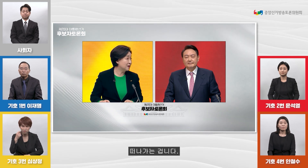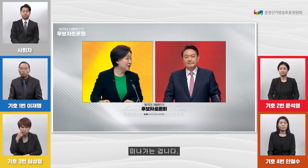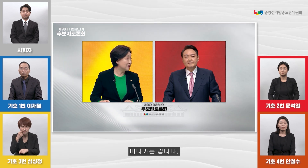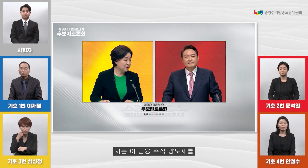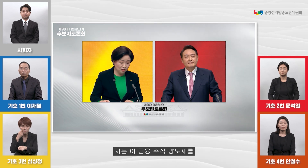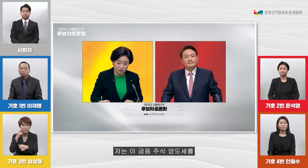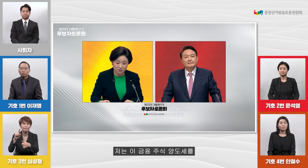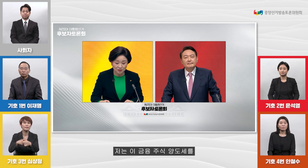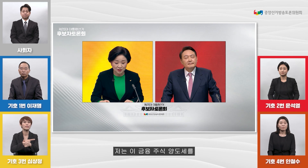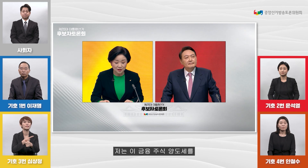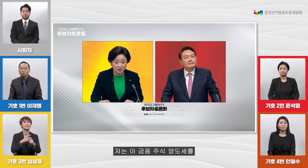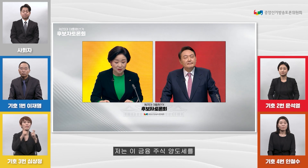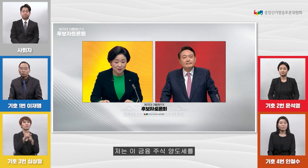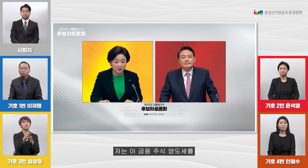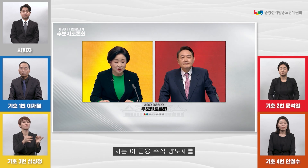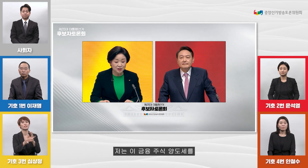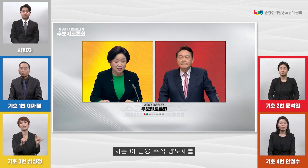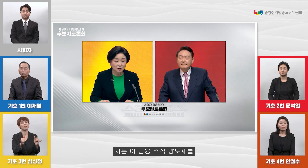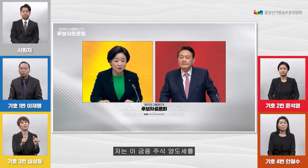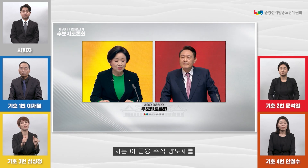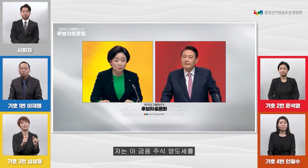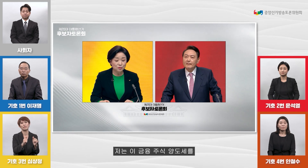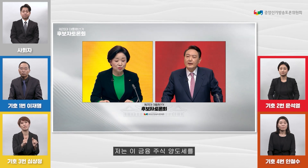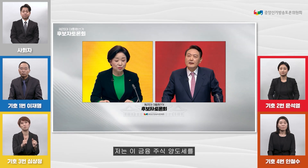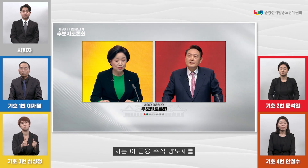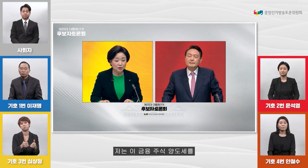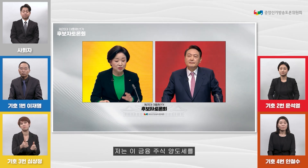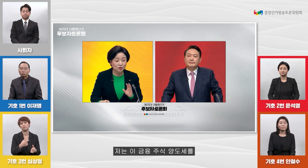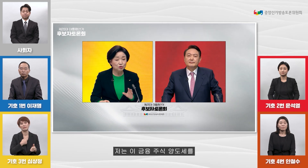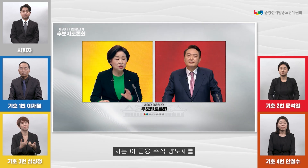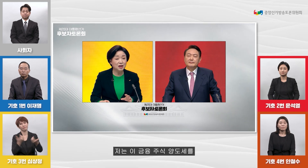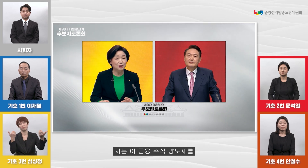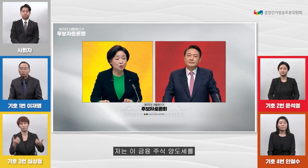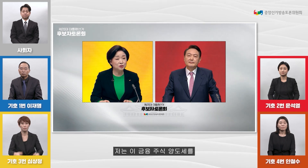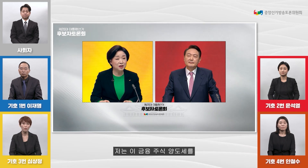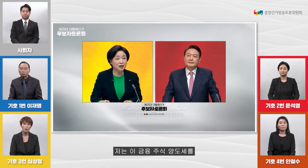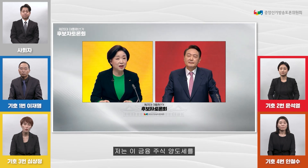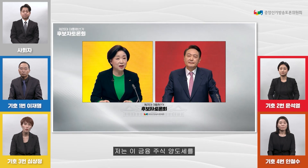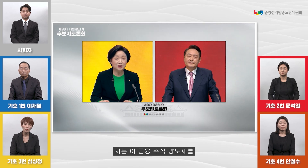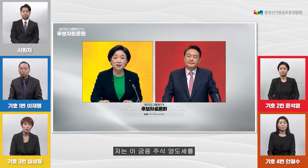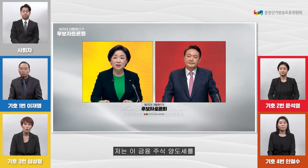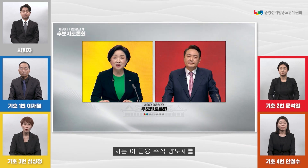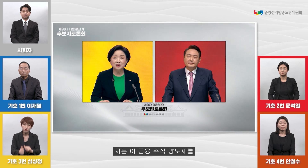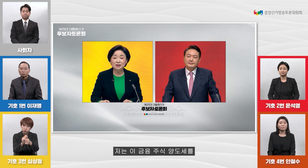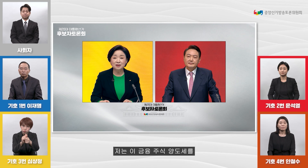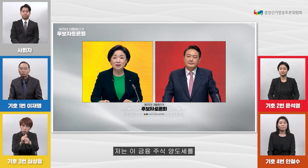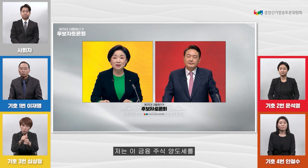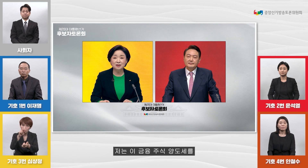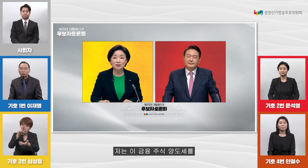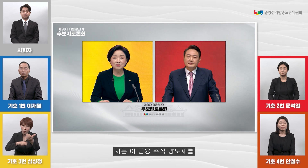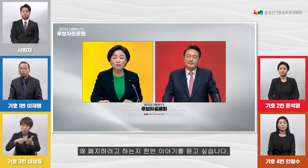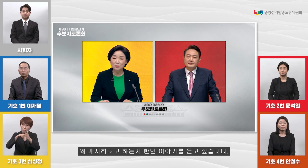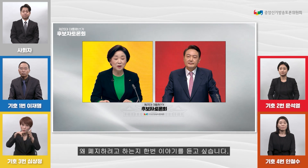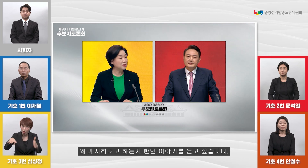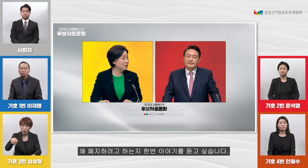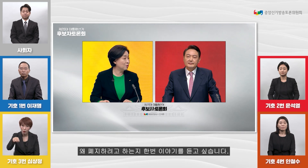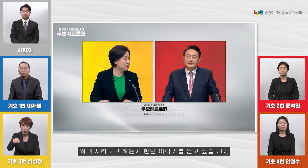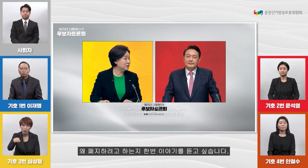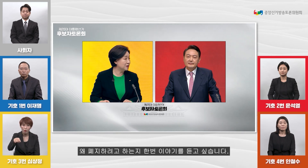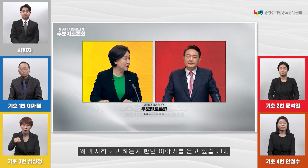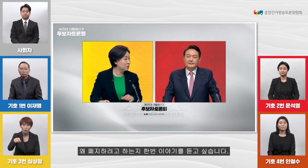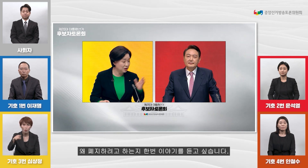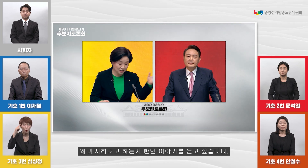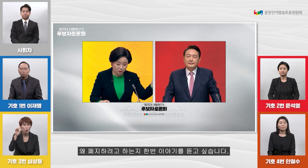겁니다. 저는 이 주식 양도세를 왜